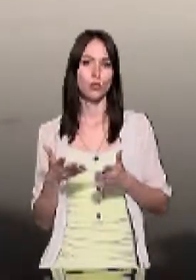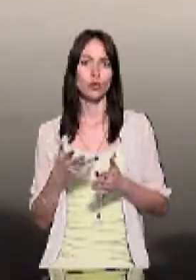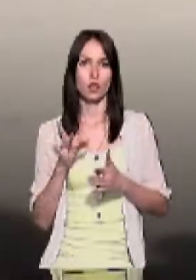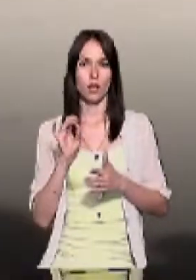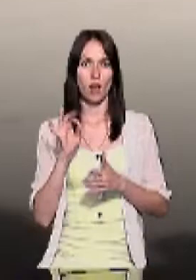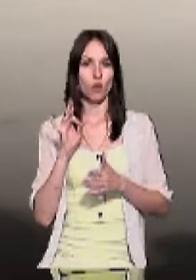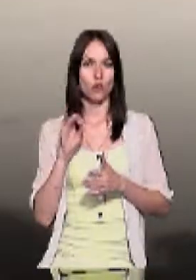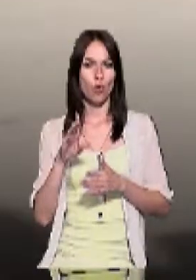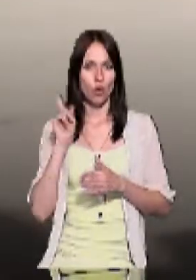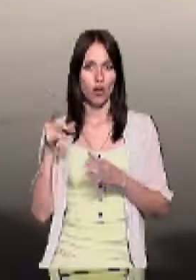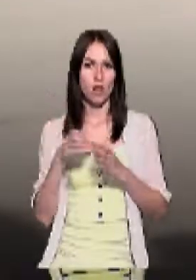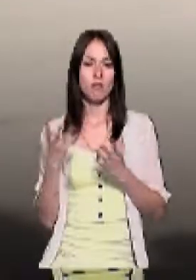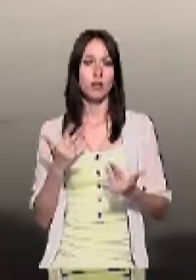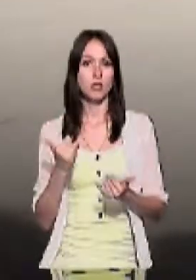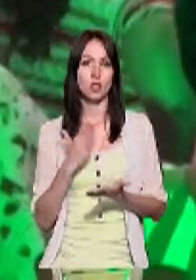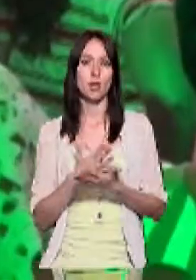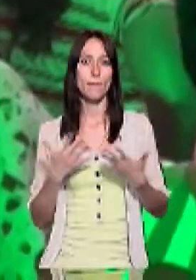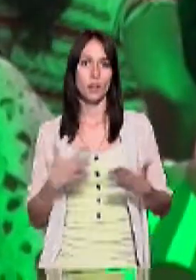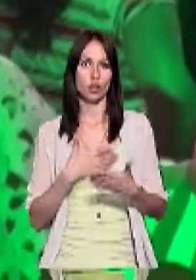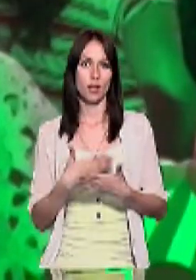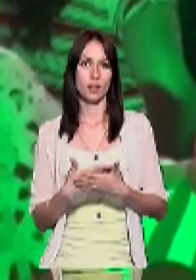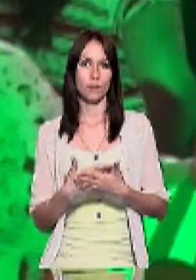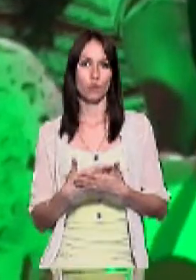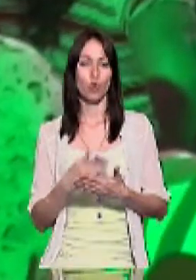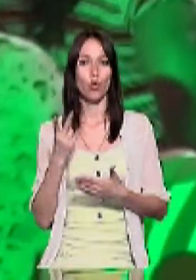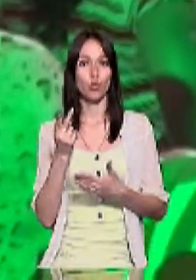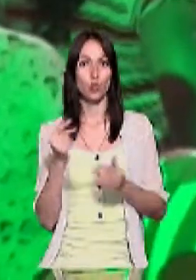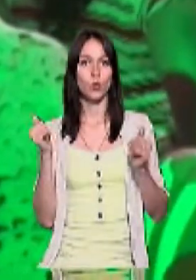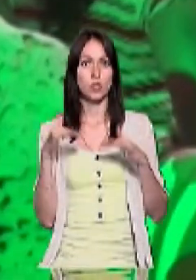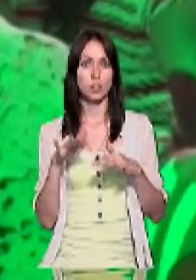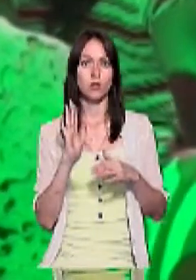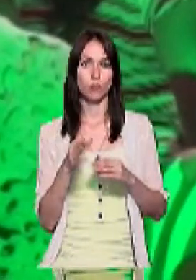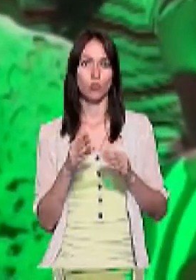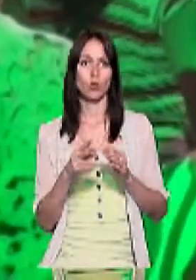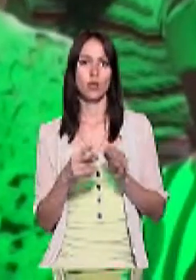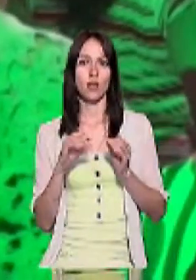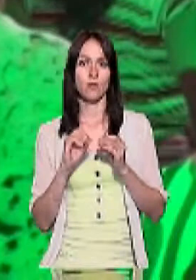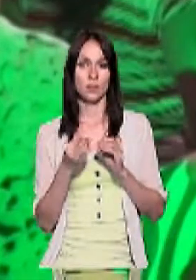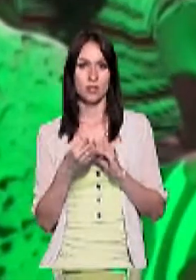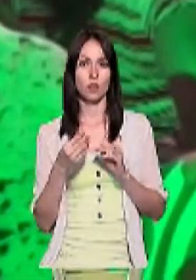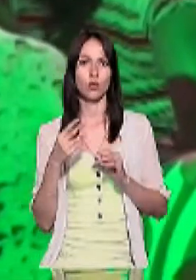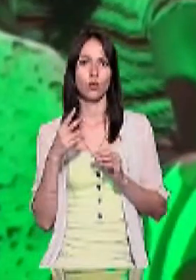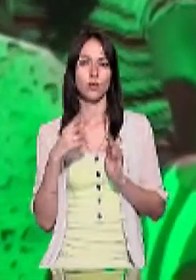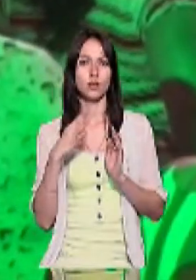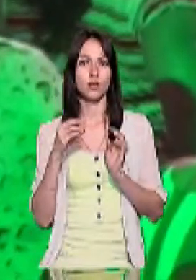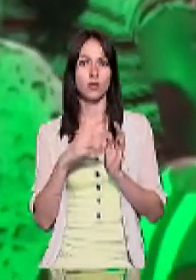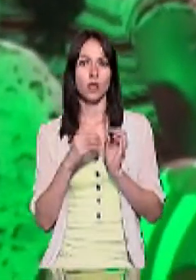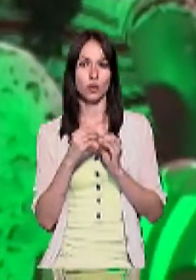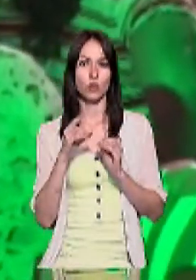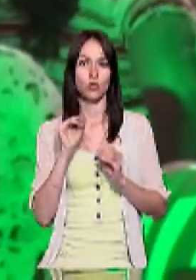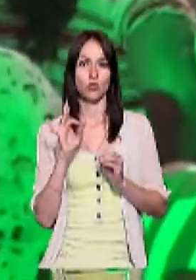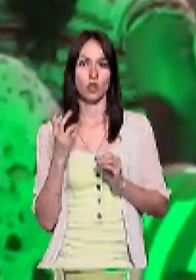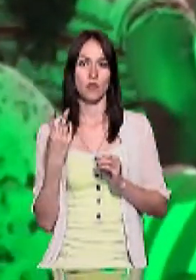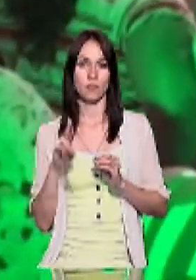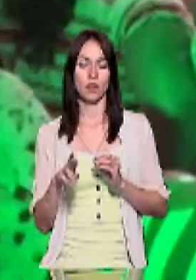електората, яка зараз є більш активною. Вдруге з'їзд відбудеться в Одесі 9 червня. Софія Цвіткова, Михайло Воронков, новини